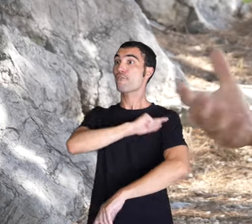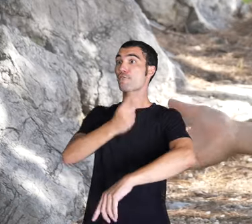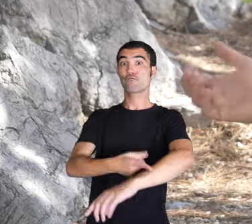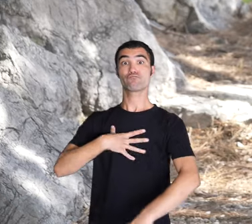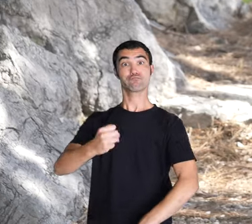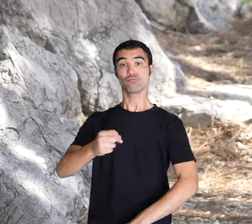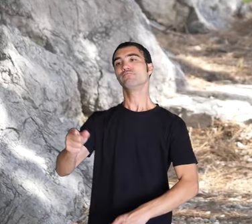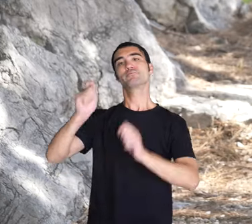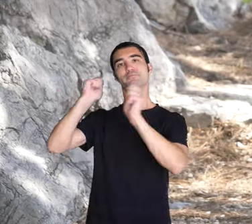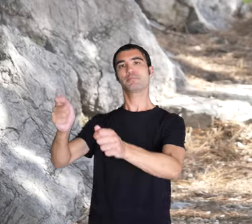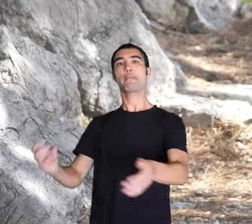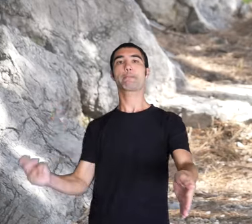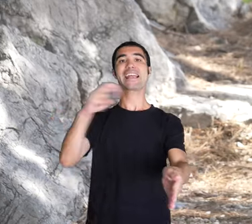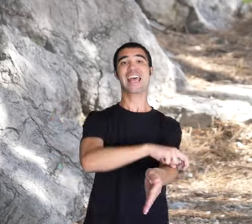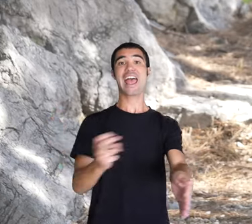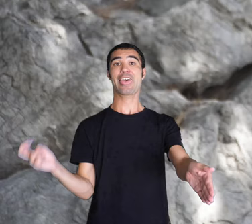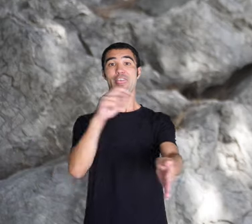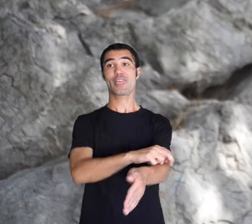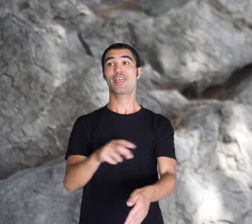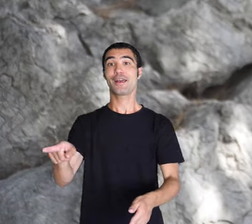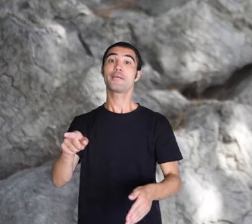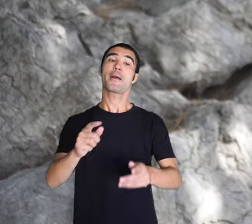ara s'ha convertit en el nom de la barca.